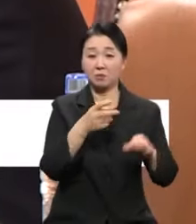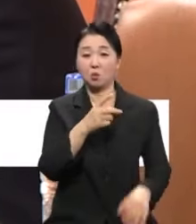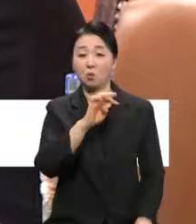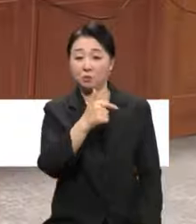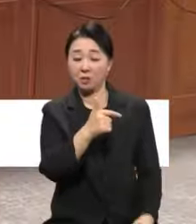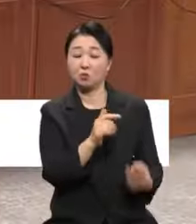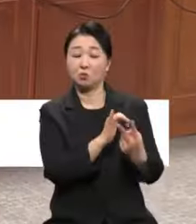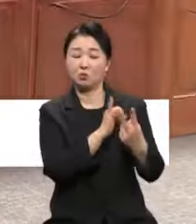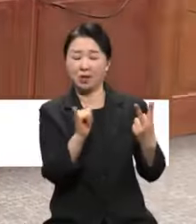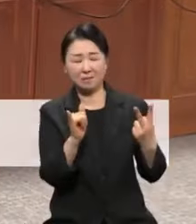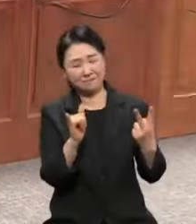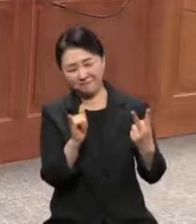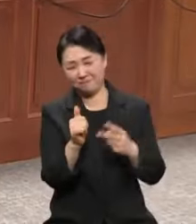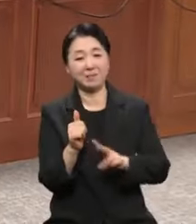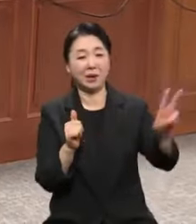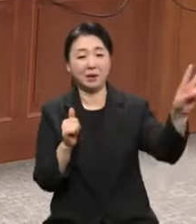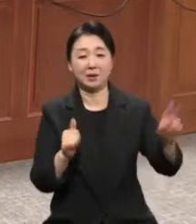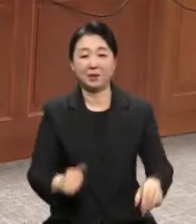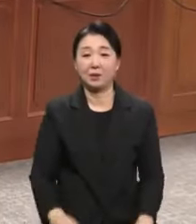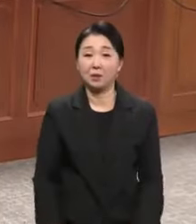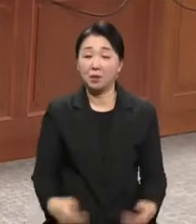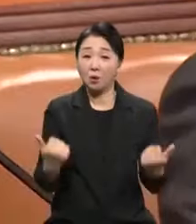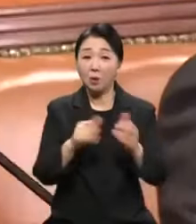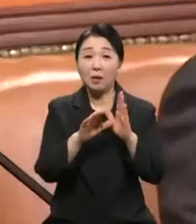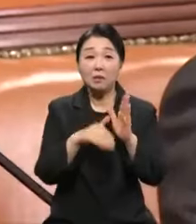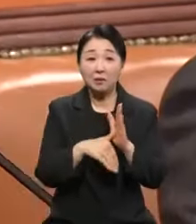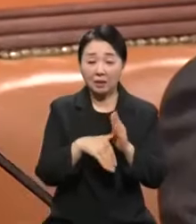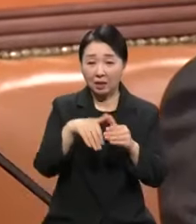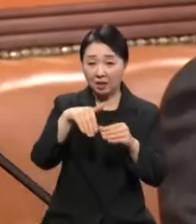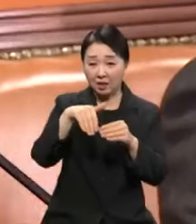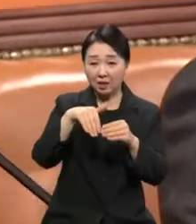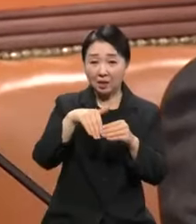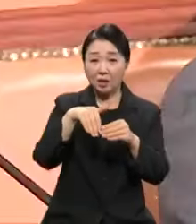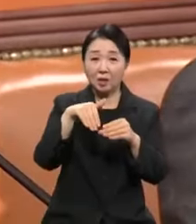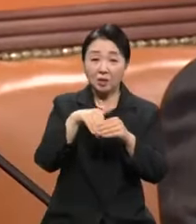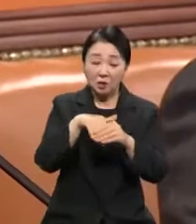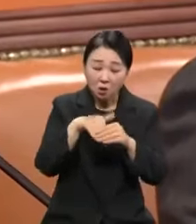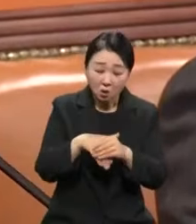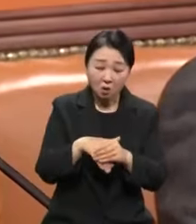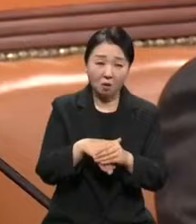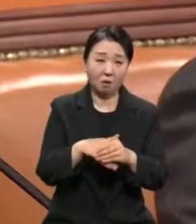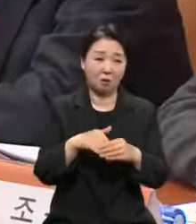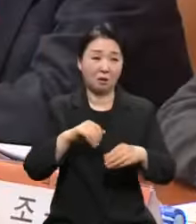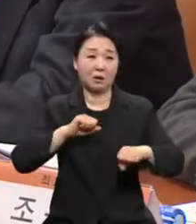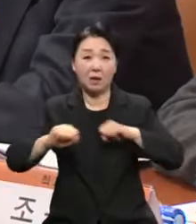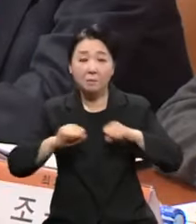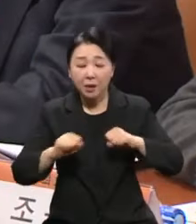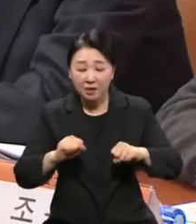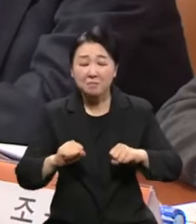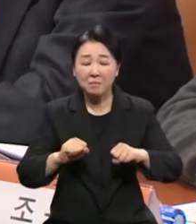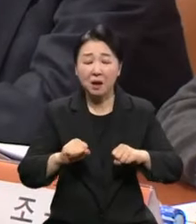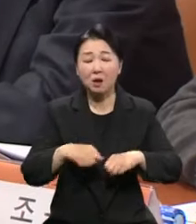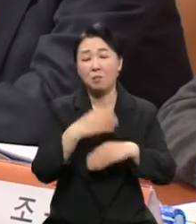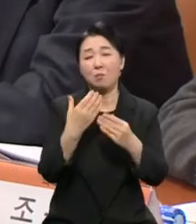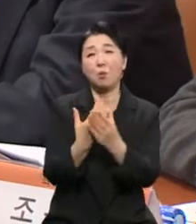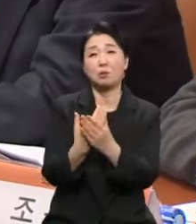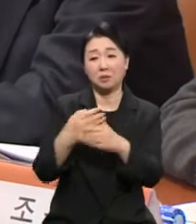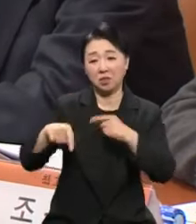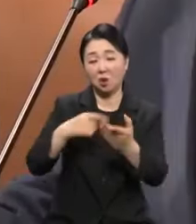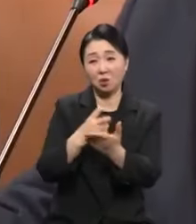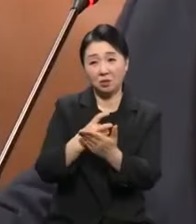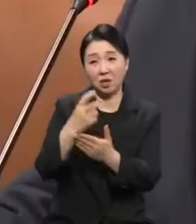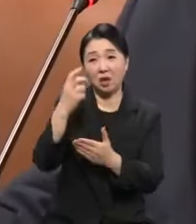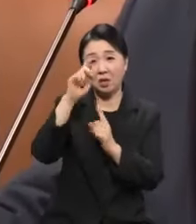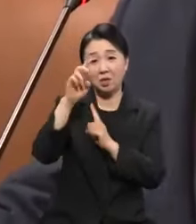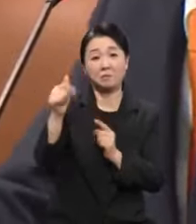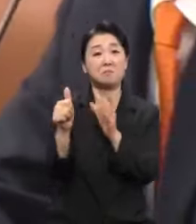최고위원은 회의장을 떠났습니다. 회의에선 선거 캠페인과 정책 결정을 이준석 대표에게 위임하는 안건과 배복주